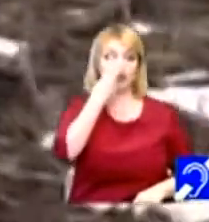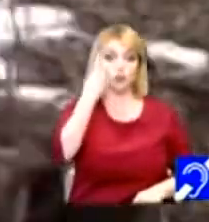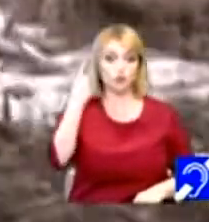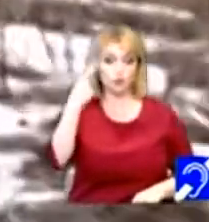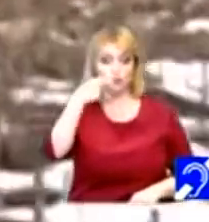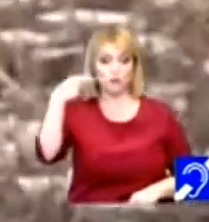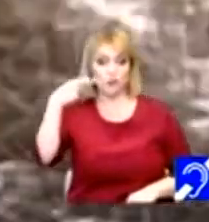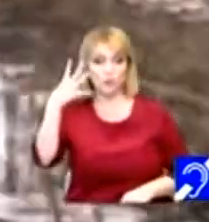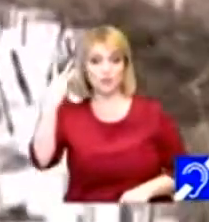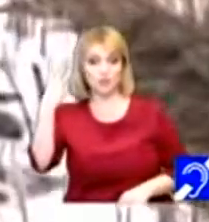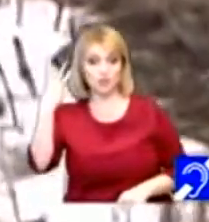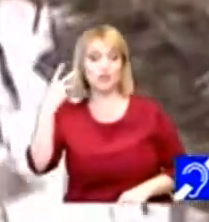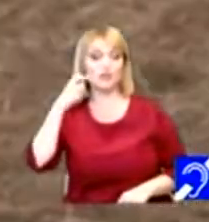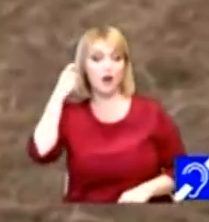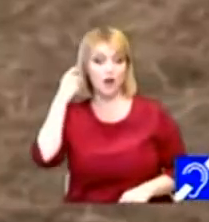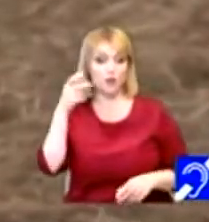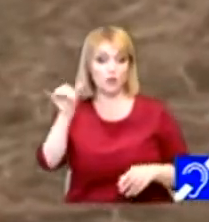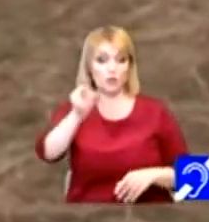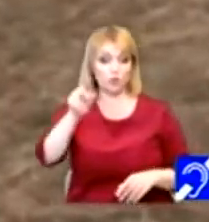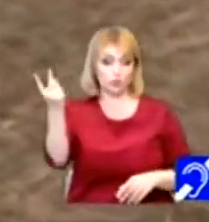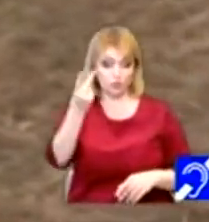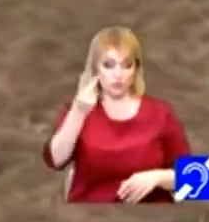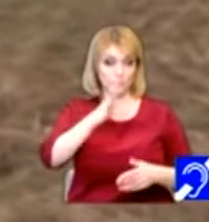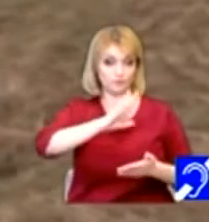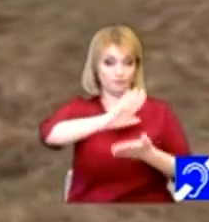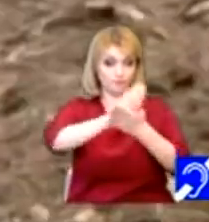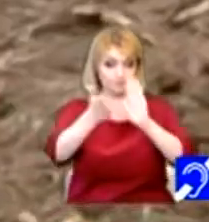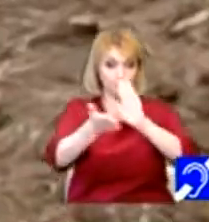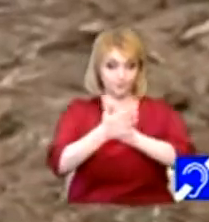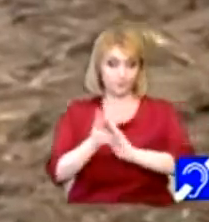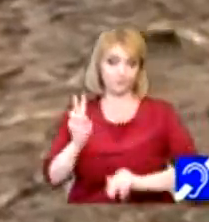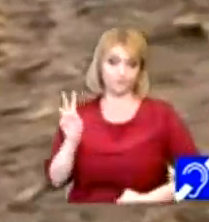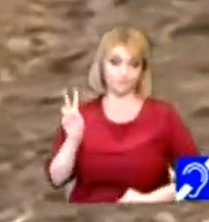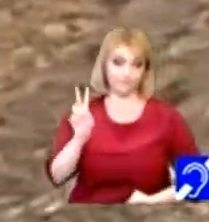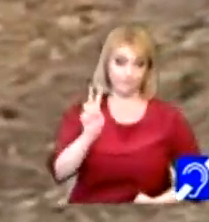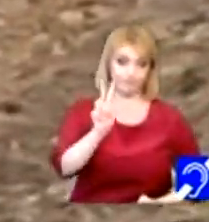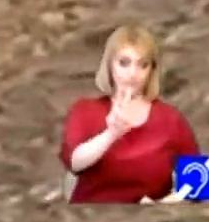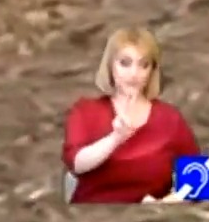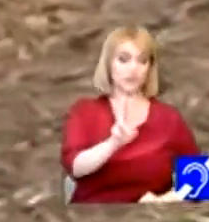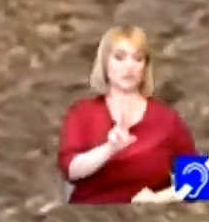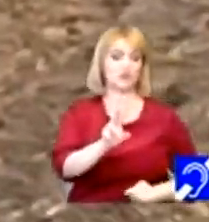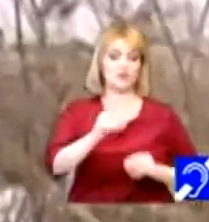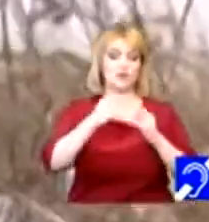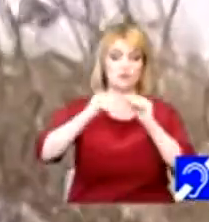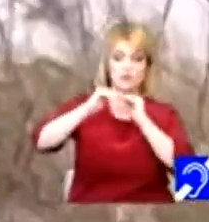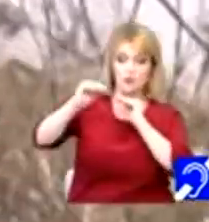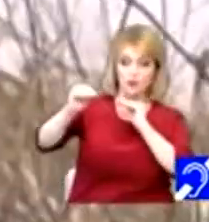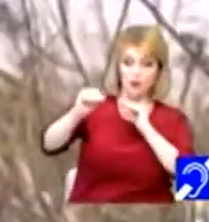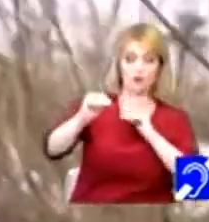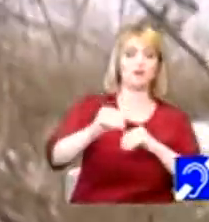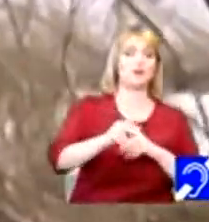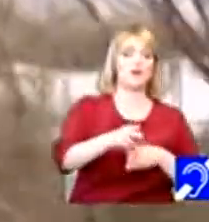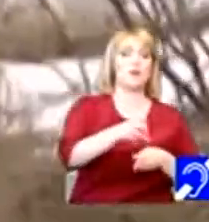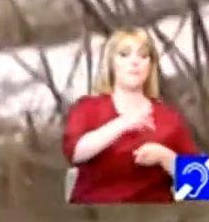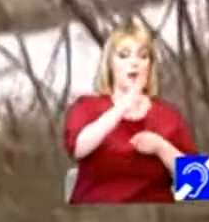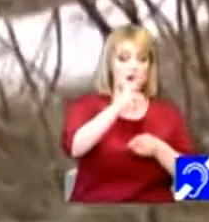ani au avut o înțelegere prealabilă de se a deplasa pe un câmp pentru a vâna animale sălbatice. Potrivit poliției, când au ajuns la